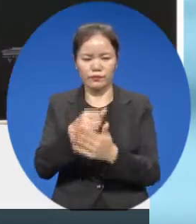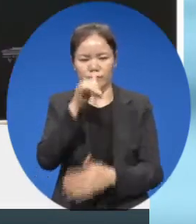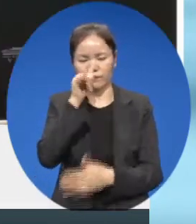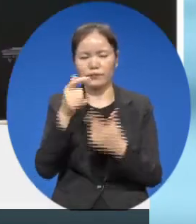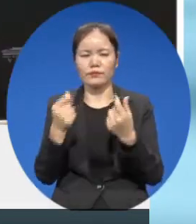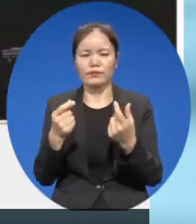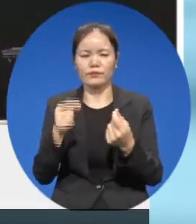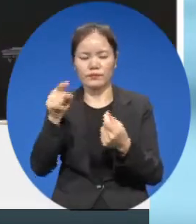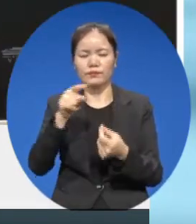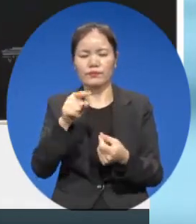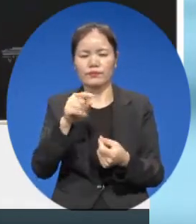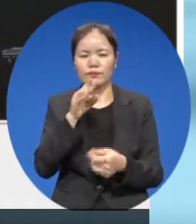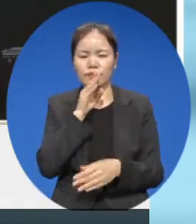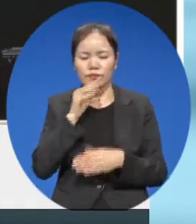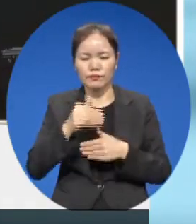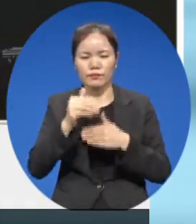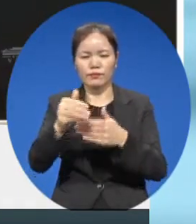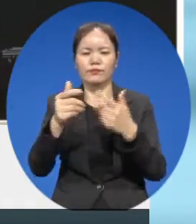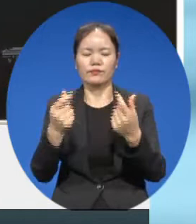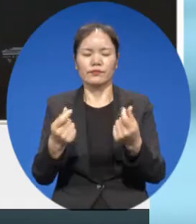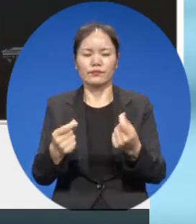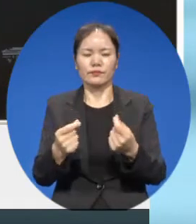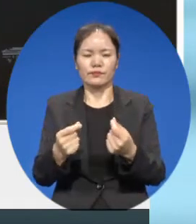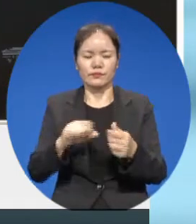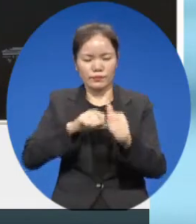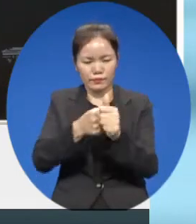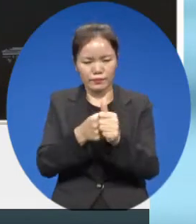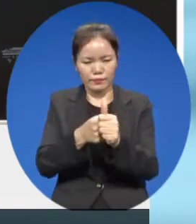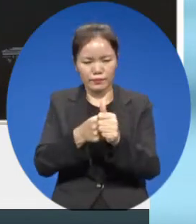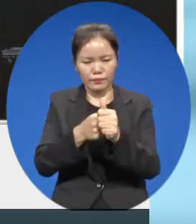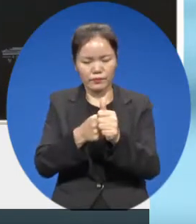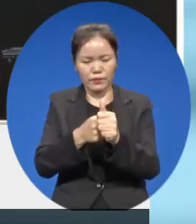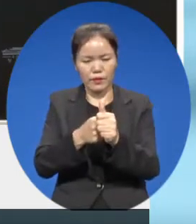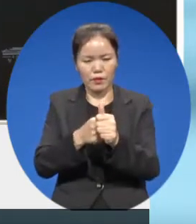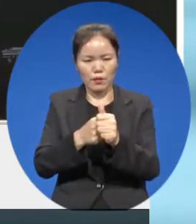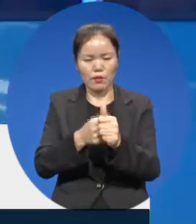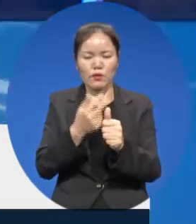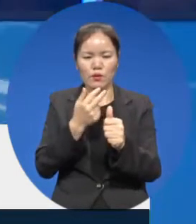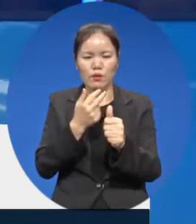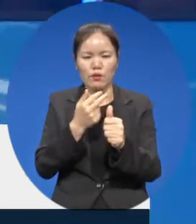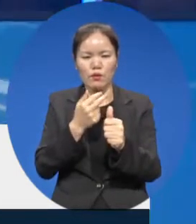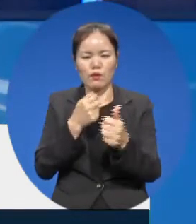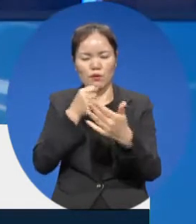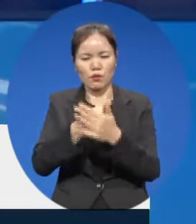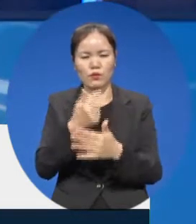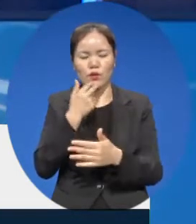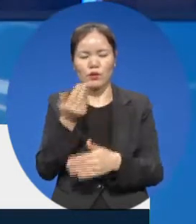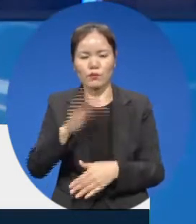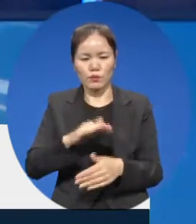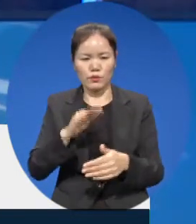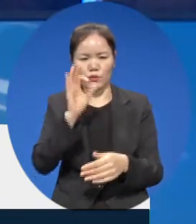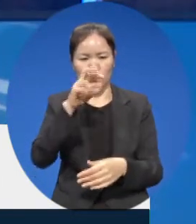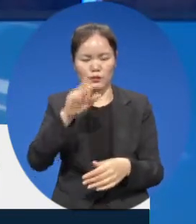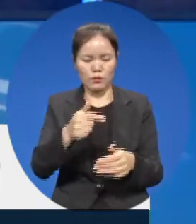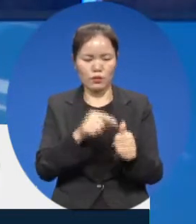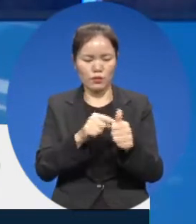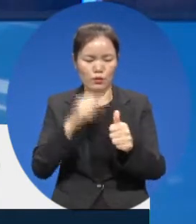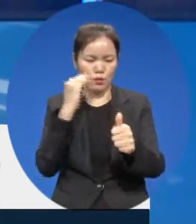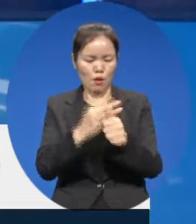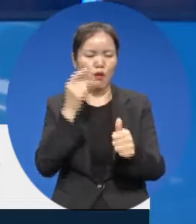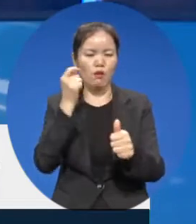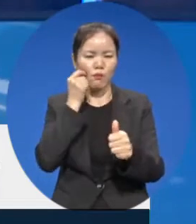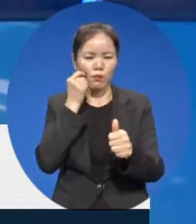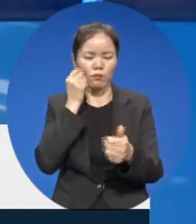봅니다 그게 또 타당한 순서라고 저는 보고요 증 계에서 어떤 내용도 나오지 않는 대통령 성장을 꿔 해임 시킬 수 없어요 법으로도 그렇게 안 돼